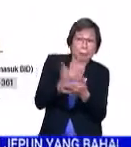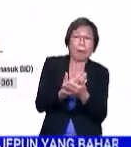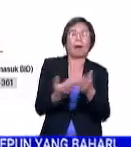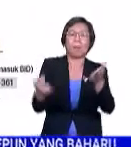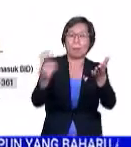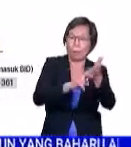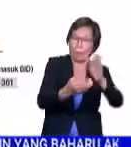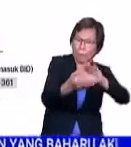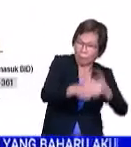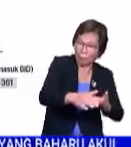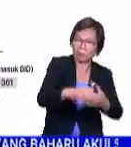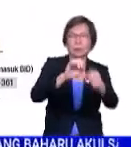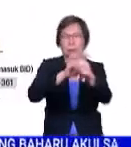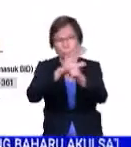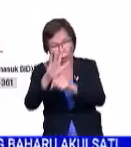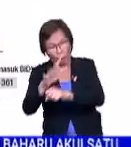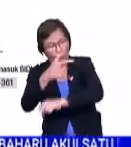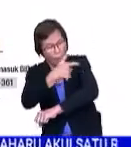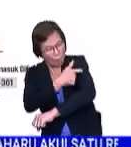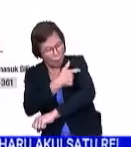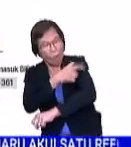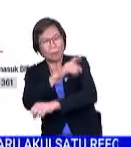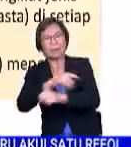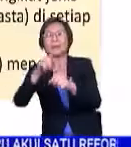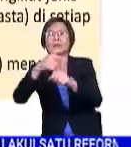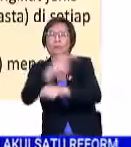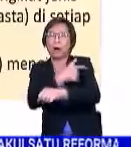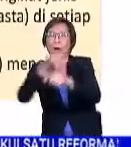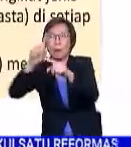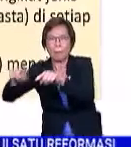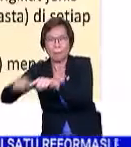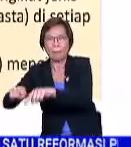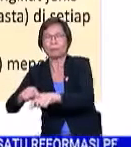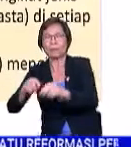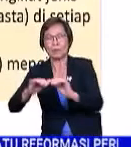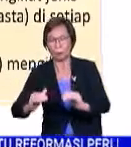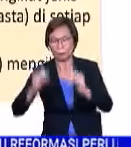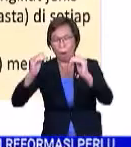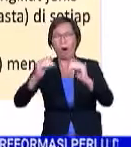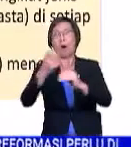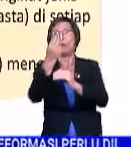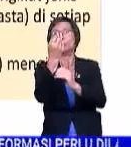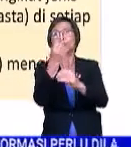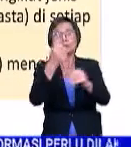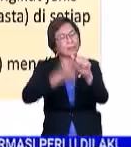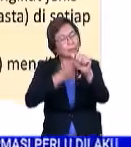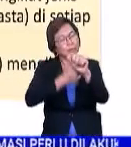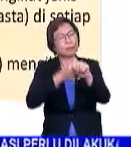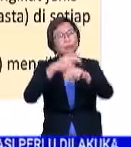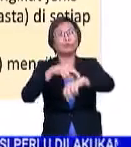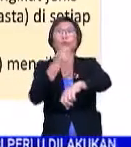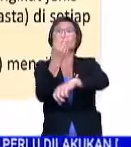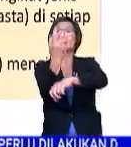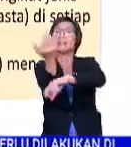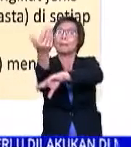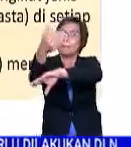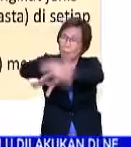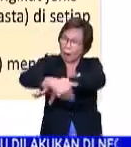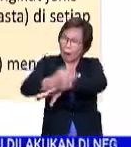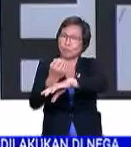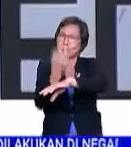kematian, status vaksinasi dan jenis vaksin yang akan dikemas kini setiap 12 tengah malam.